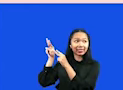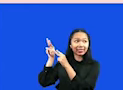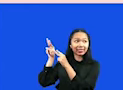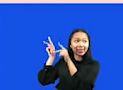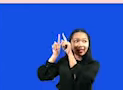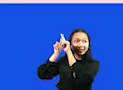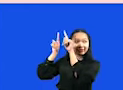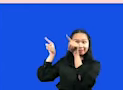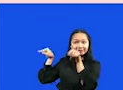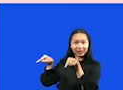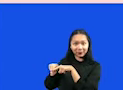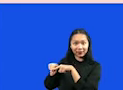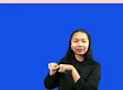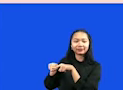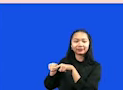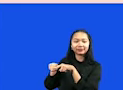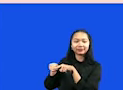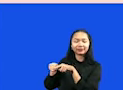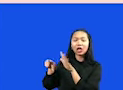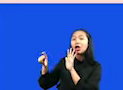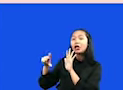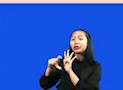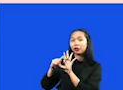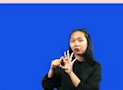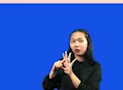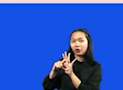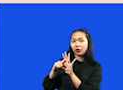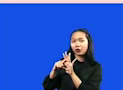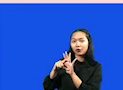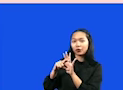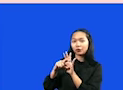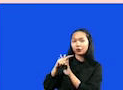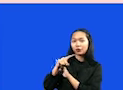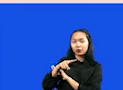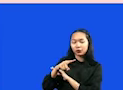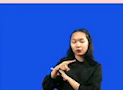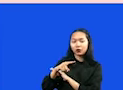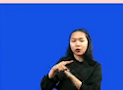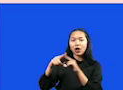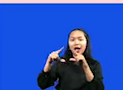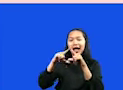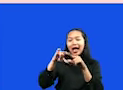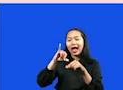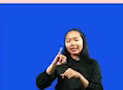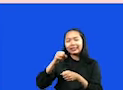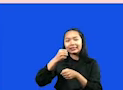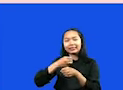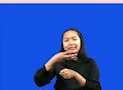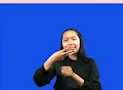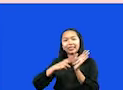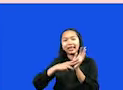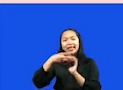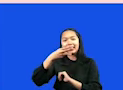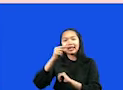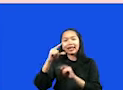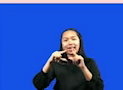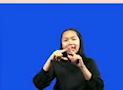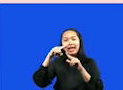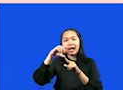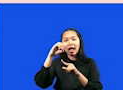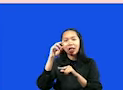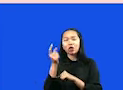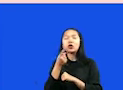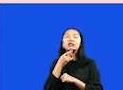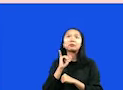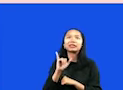Oke ini salah satu contohnya adalah generator gambar Ai ini bisa dicari juga di Google teman-teman kayak GPT